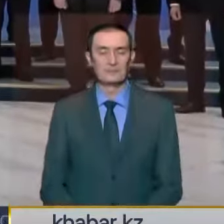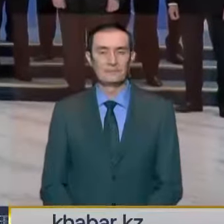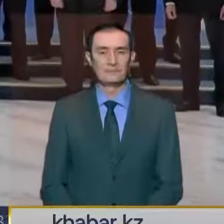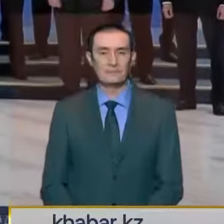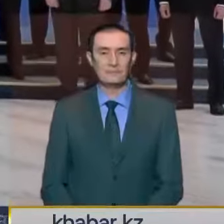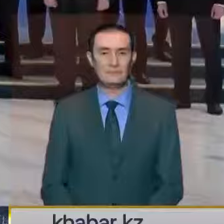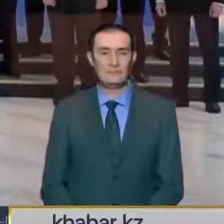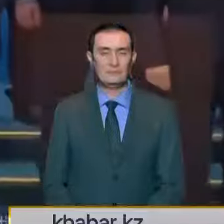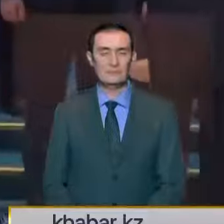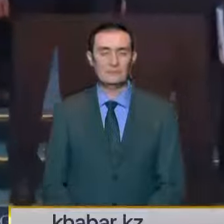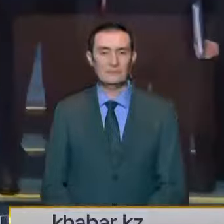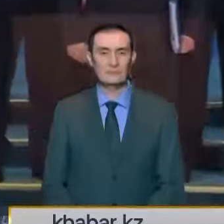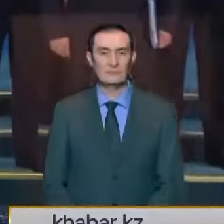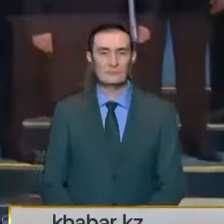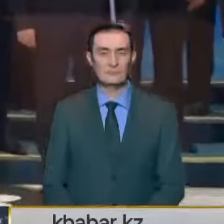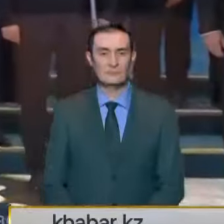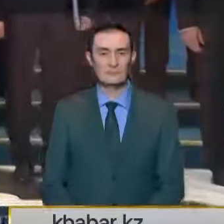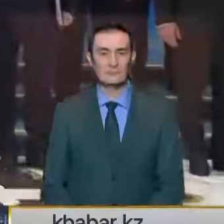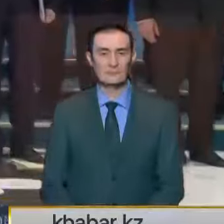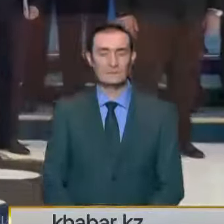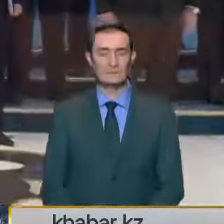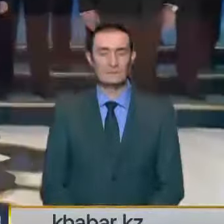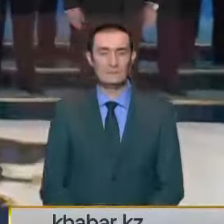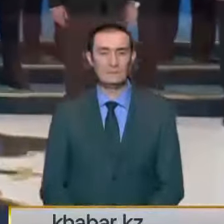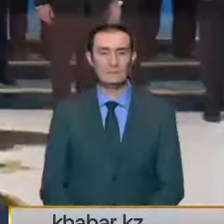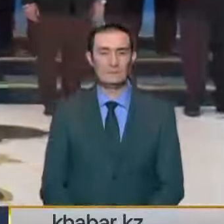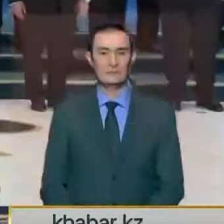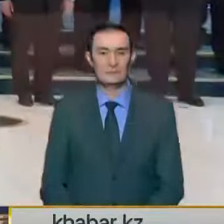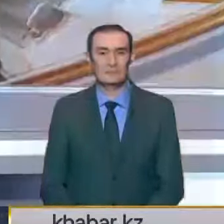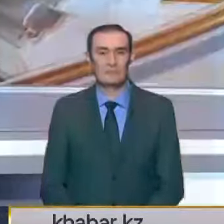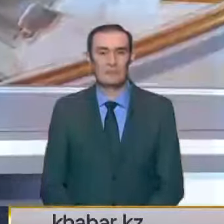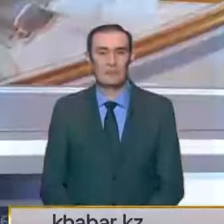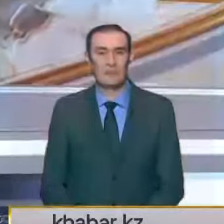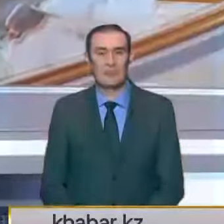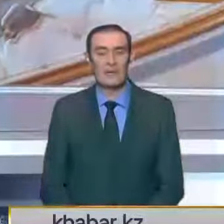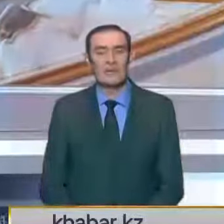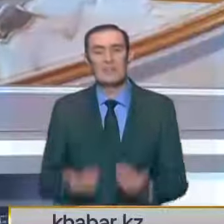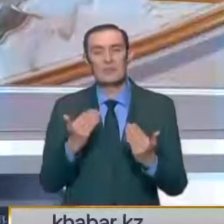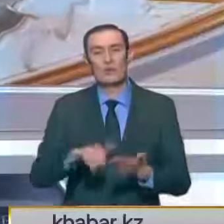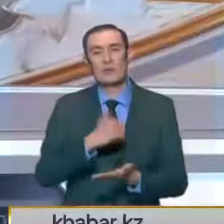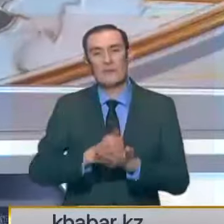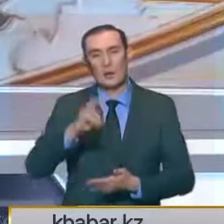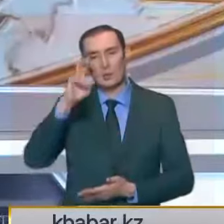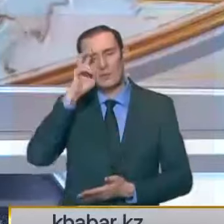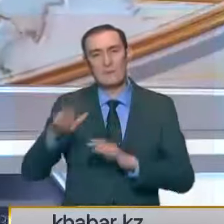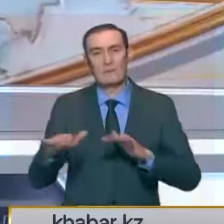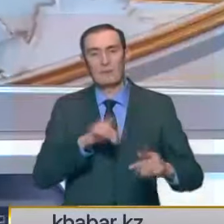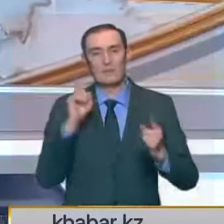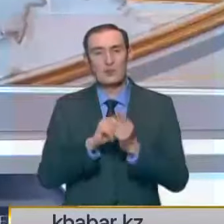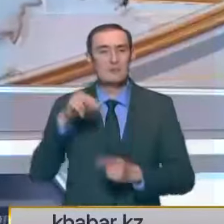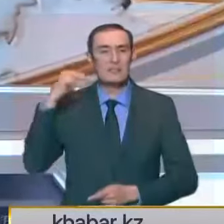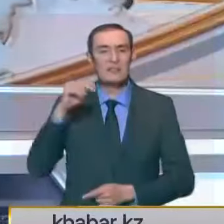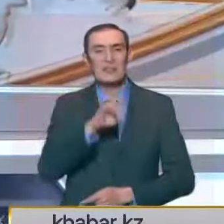инвесторов при подеж радио комплекса президента Хабар и сегодня же глава государства провёл встречу с